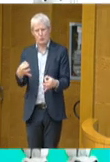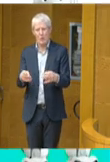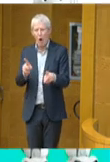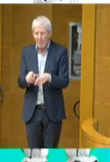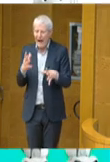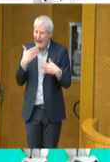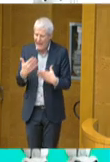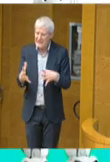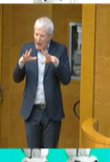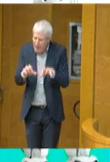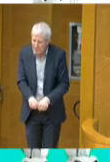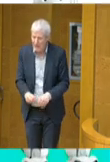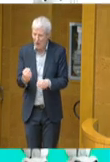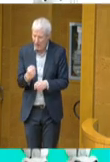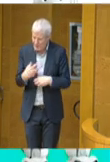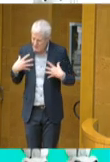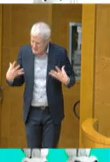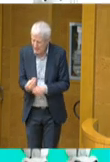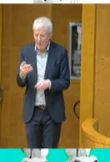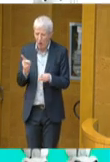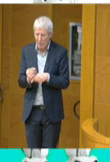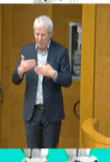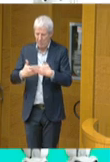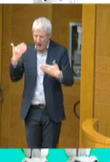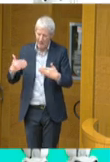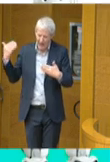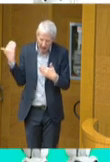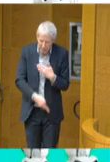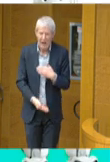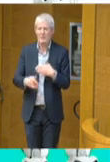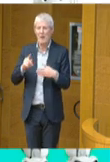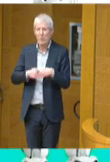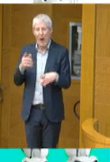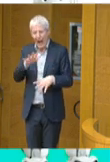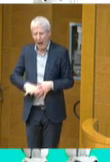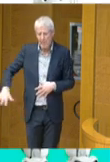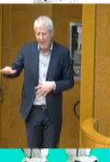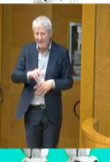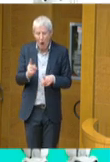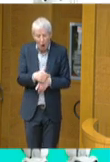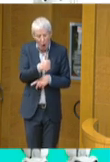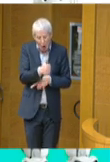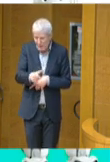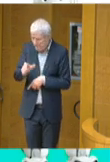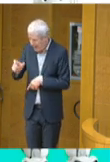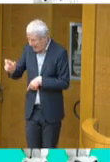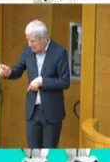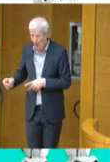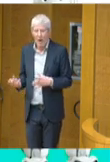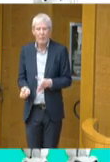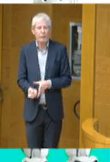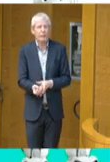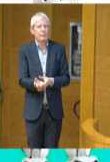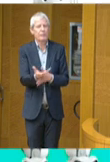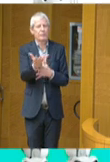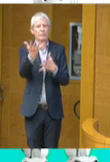dedizione e impegno abbiamo lavorato insieme per abbattere le barriere e creare un ambiente in cui ogni individuo possa